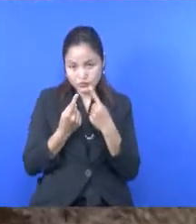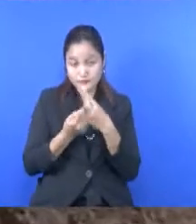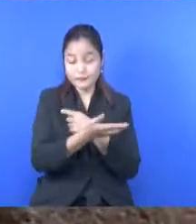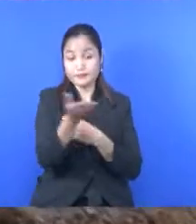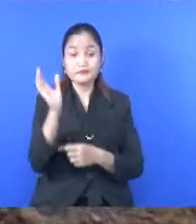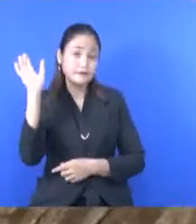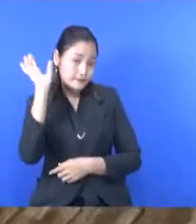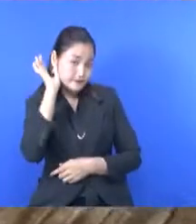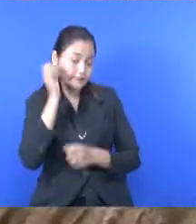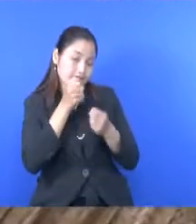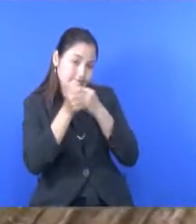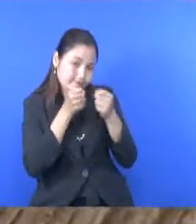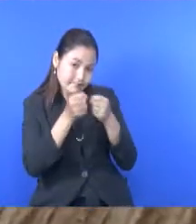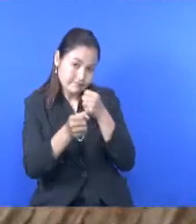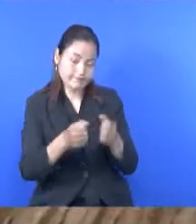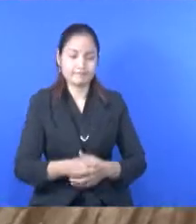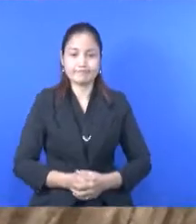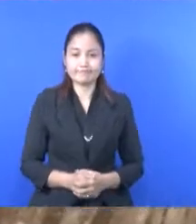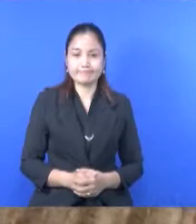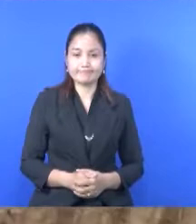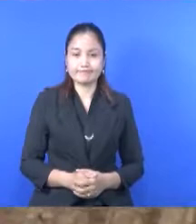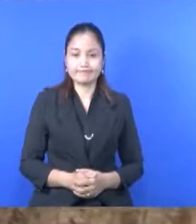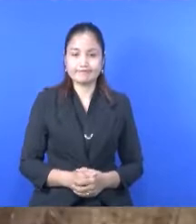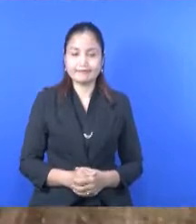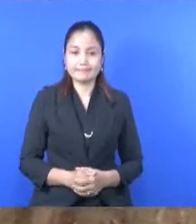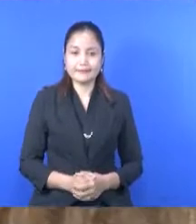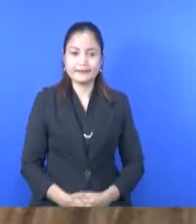ដាប់នៅកិច្ចសម្ភាសន៍ដូចតទៅចា